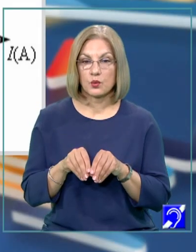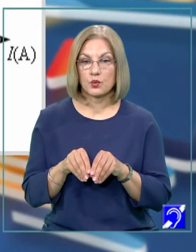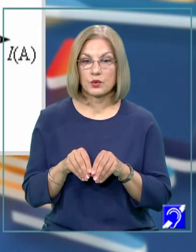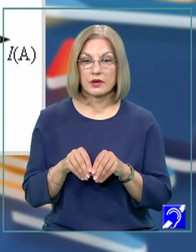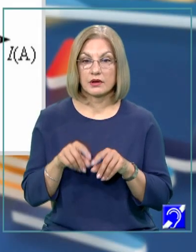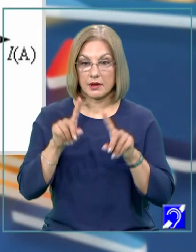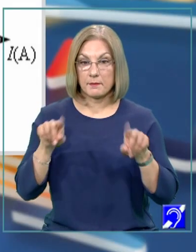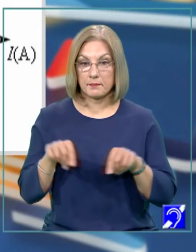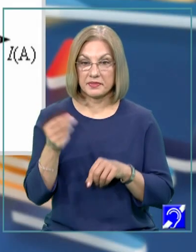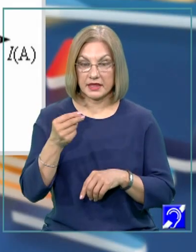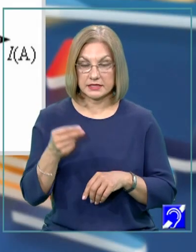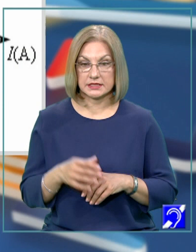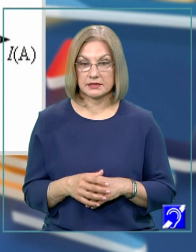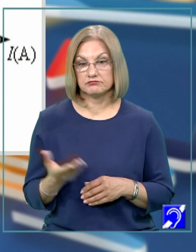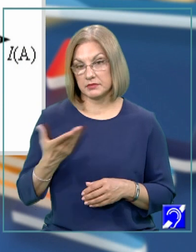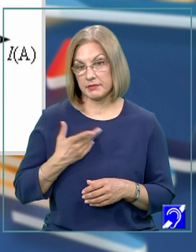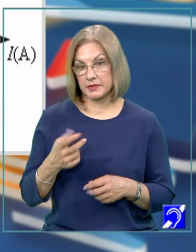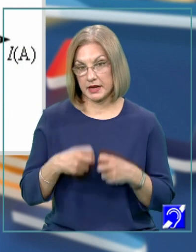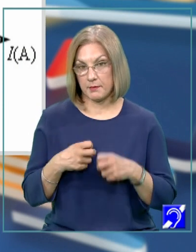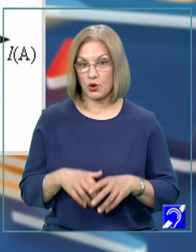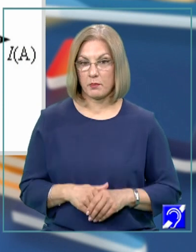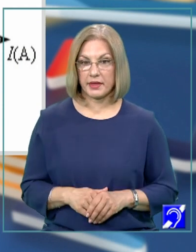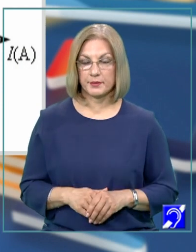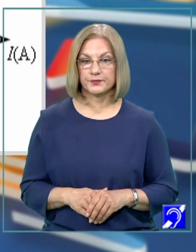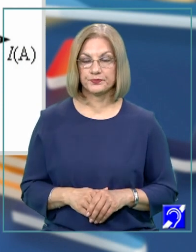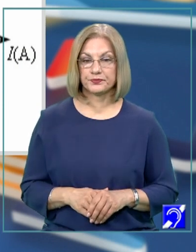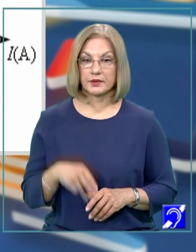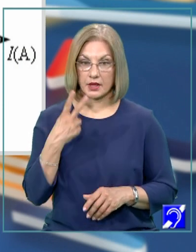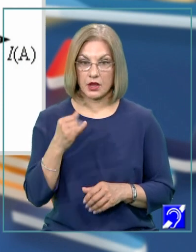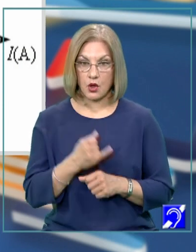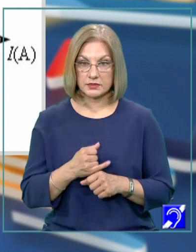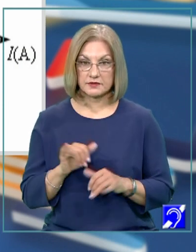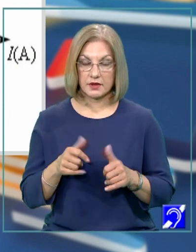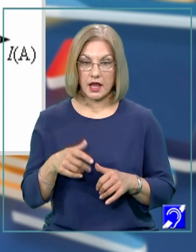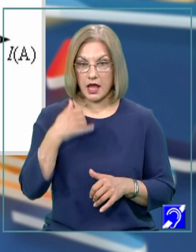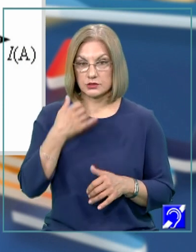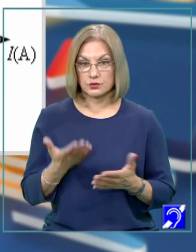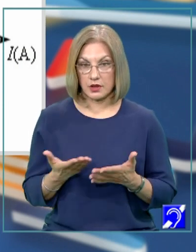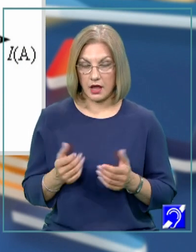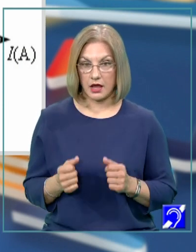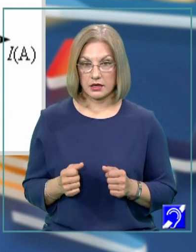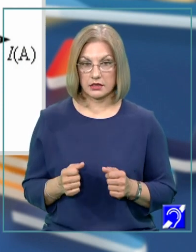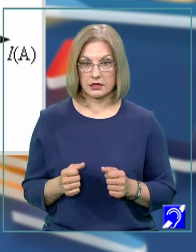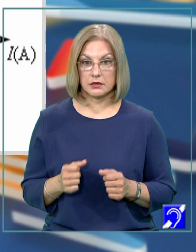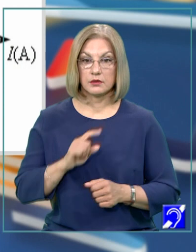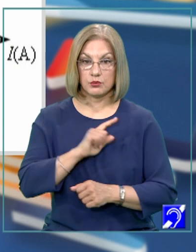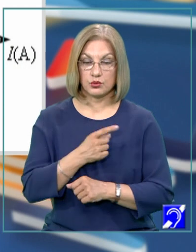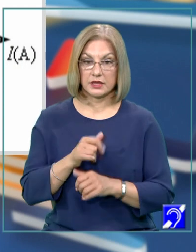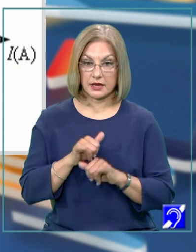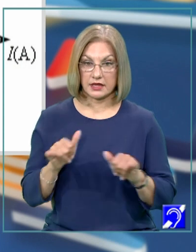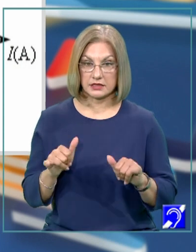problemă observăm că în cazul în care puterea